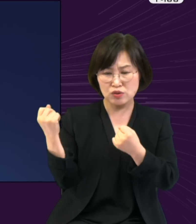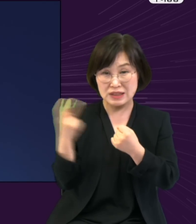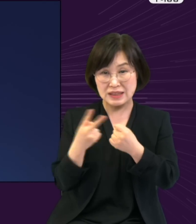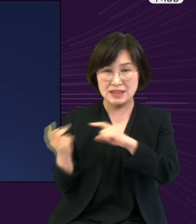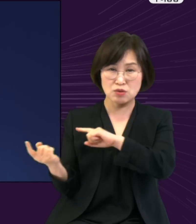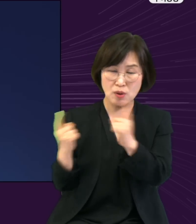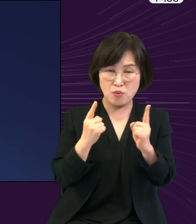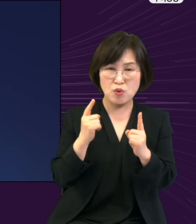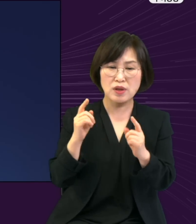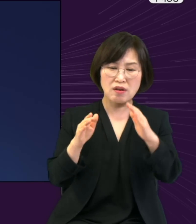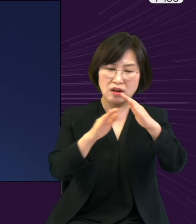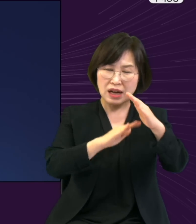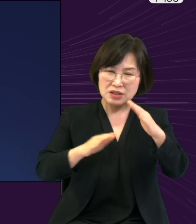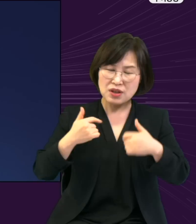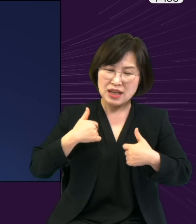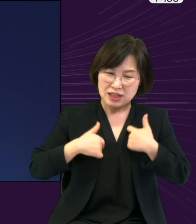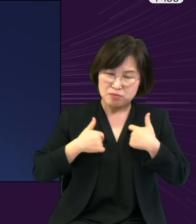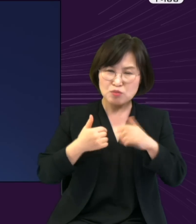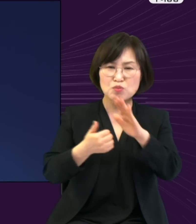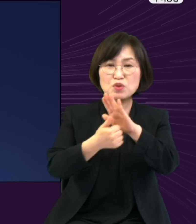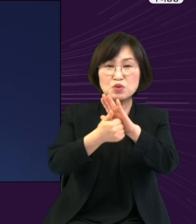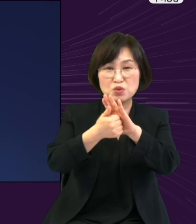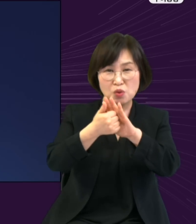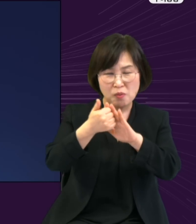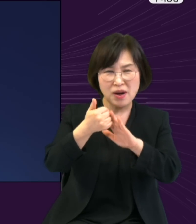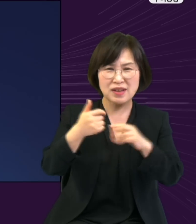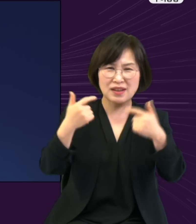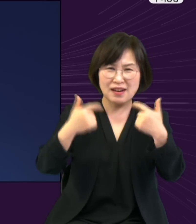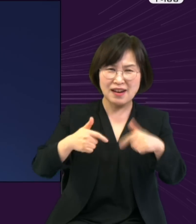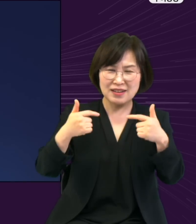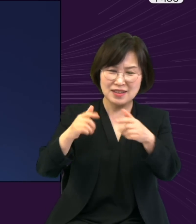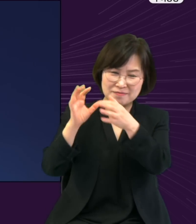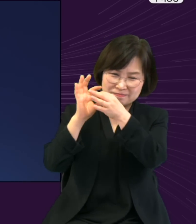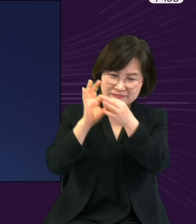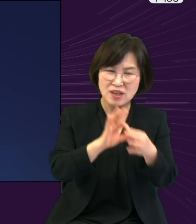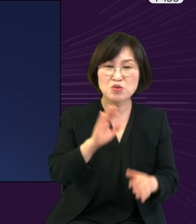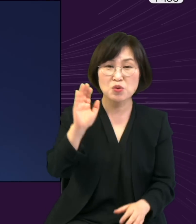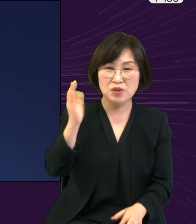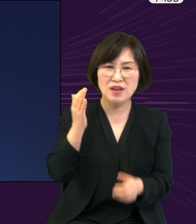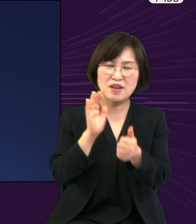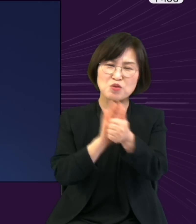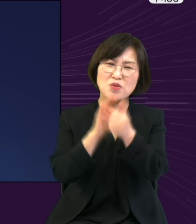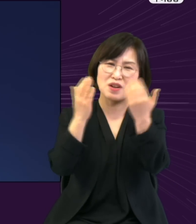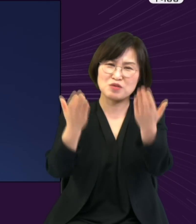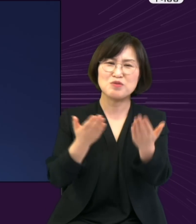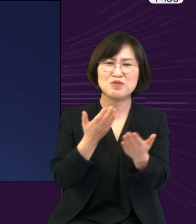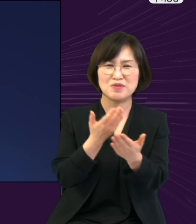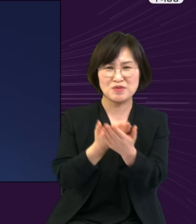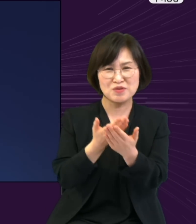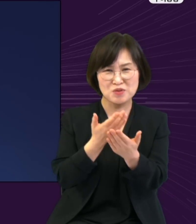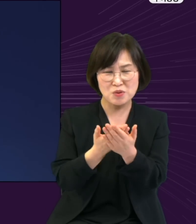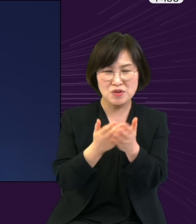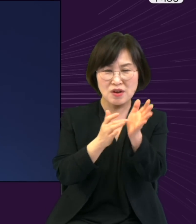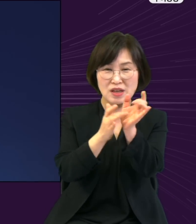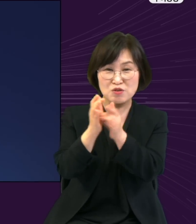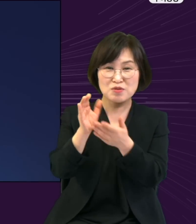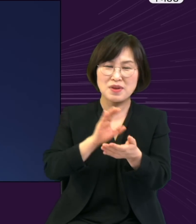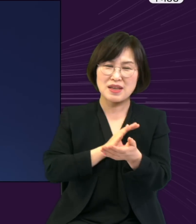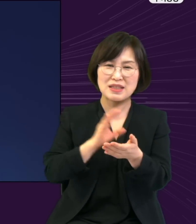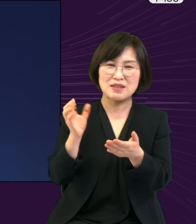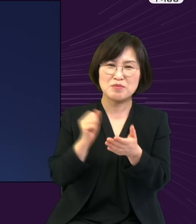이 가정의 기쁨과 소망이 늘 끊어지지 않도록 도와주시옵소서. 예수님의